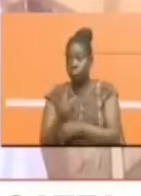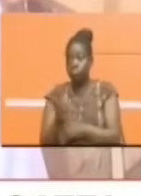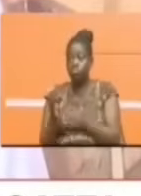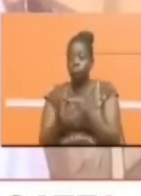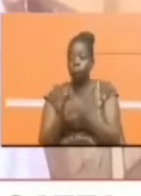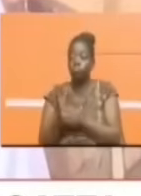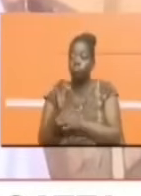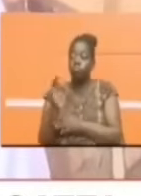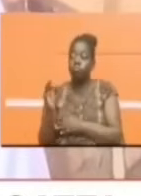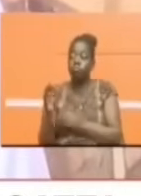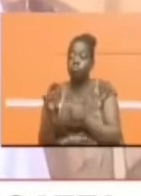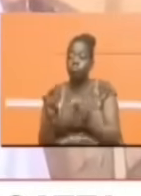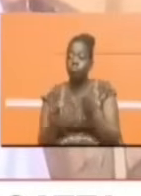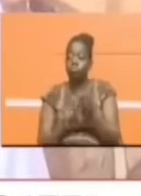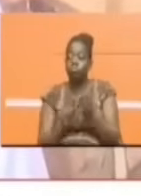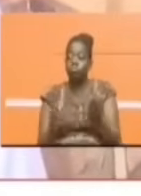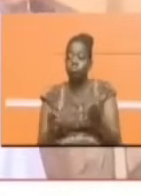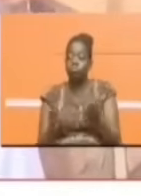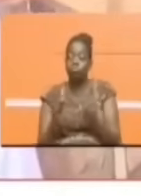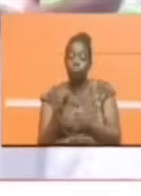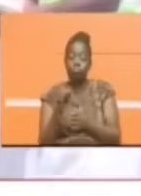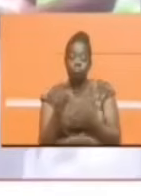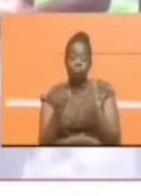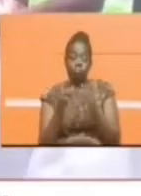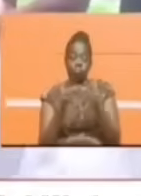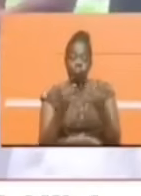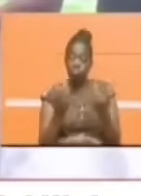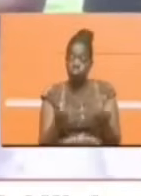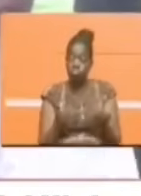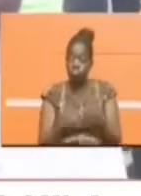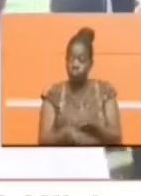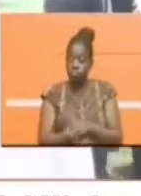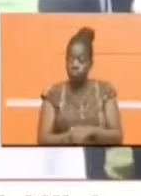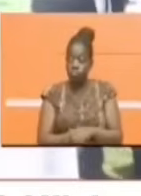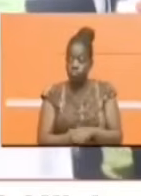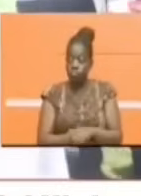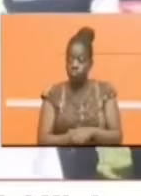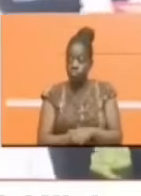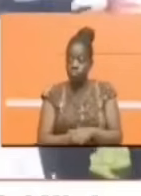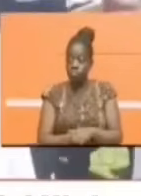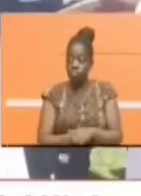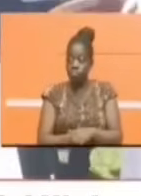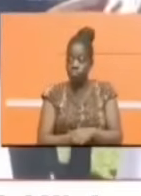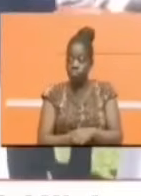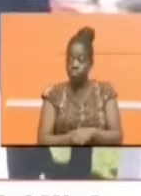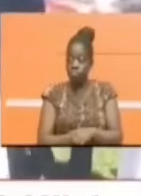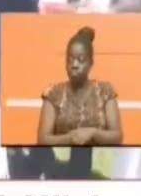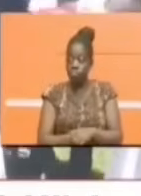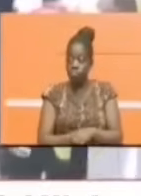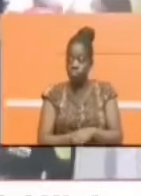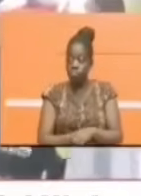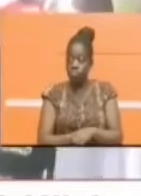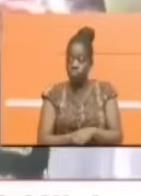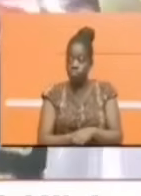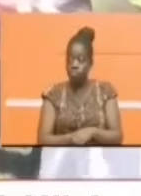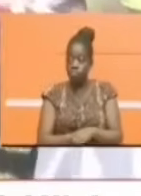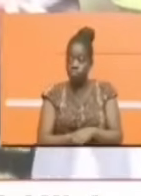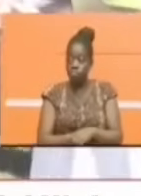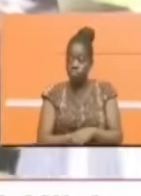omutukivu tuleme kukozesa bubi tekinologi oyo yazze. Samuel Tebuseke yakusakidde bwino ku Bukedde TV.